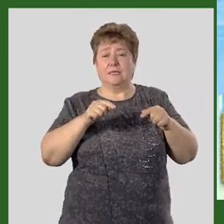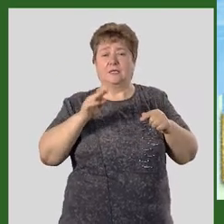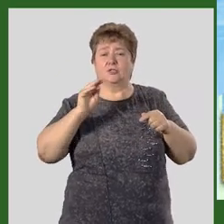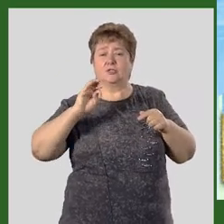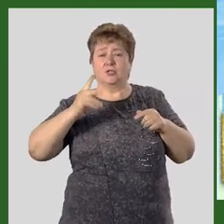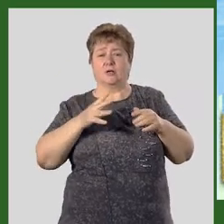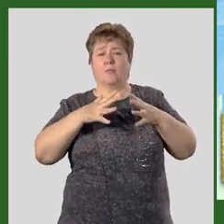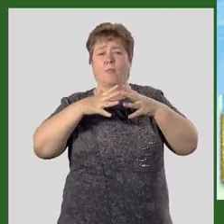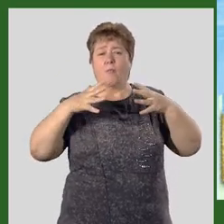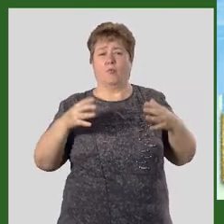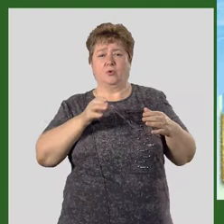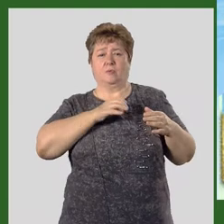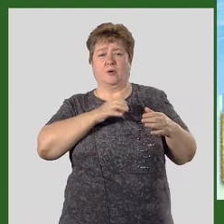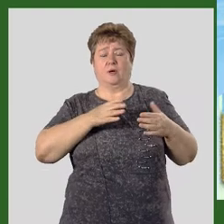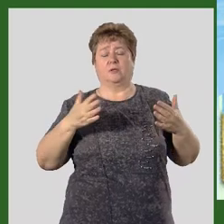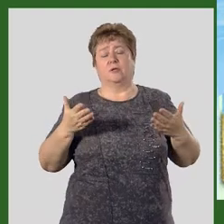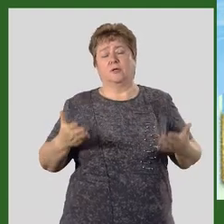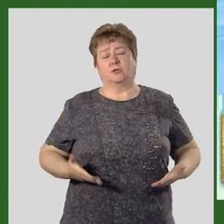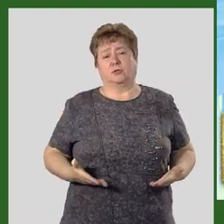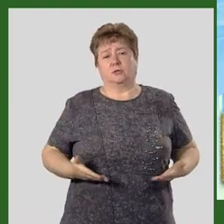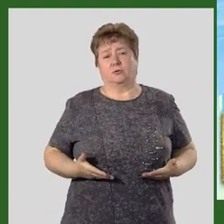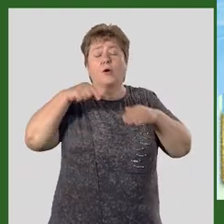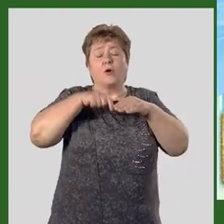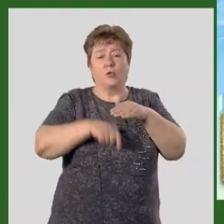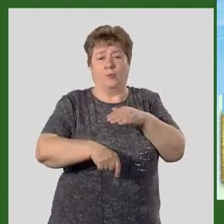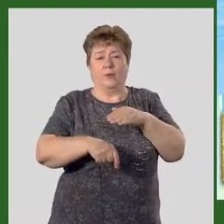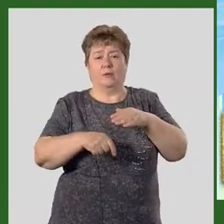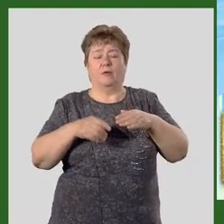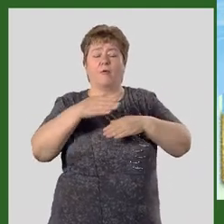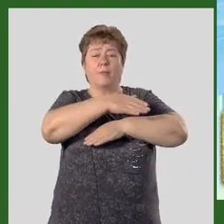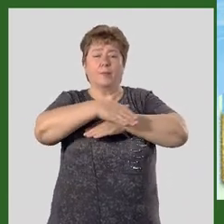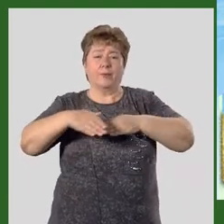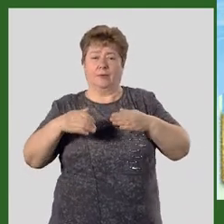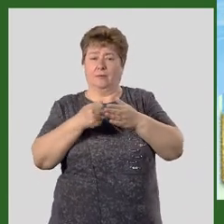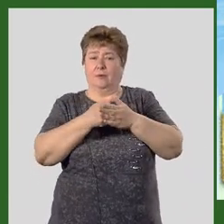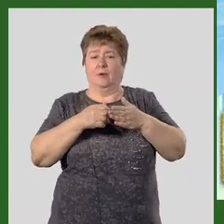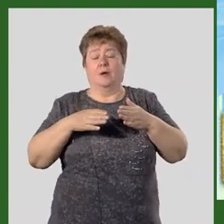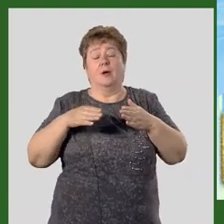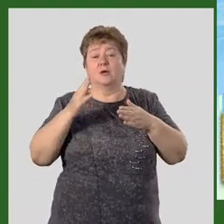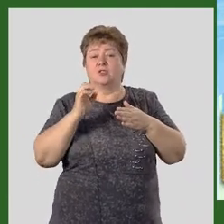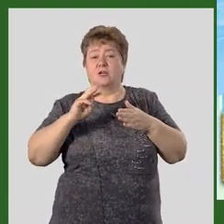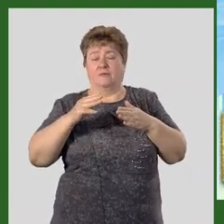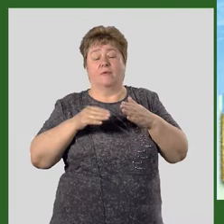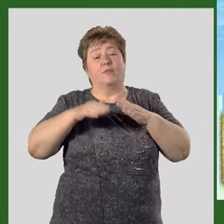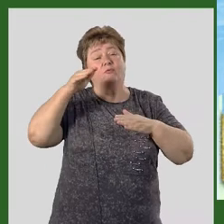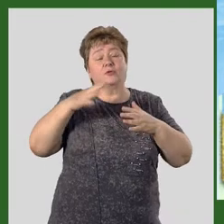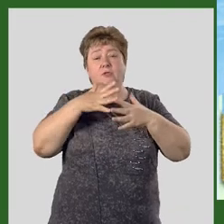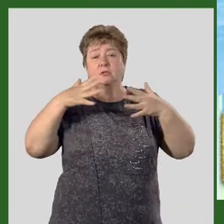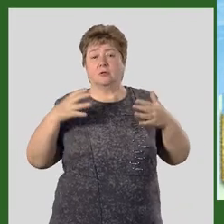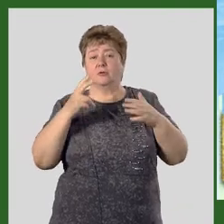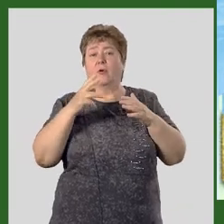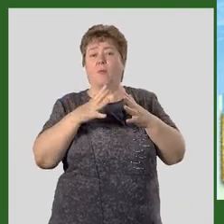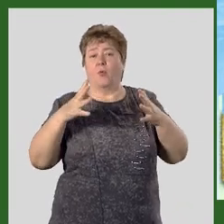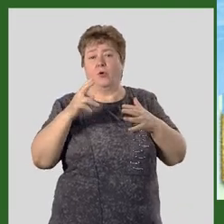Именно шельф наиболее богат жизнью. Глубины в пределах шельфа не превышают